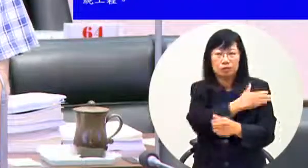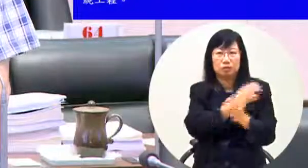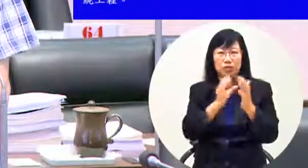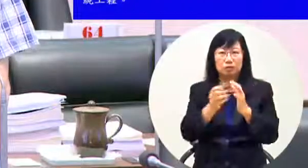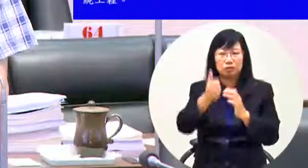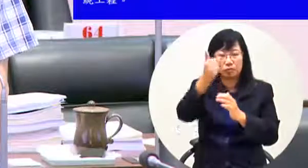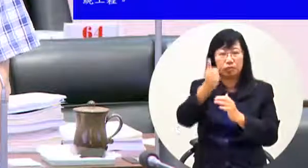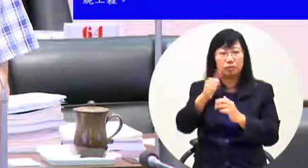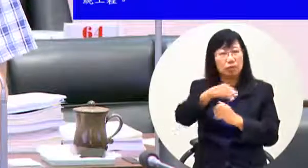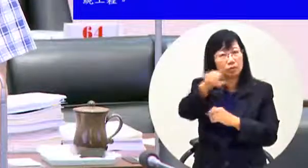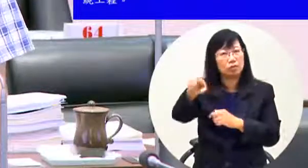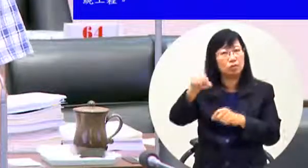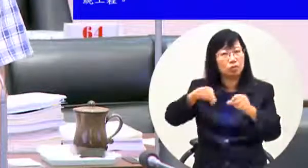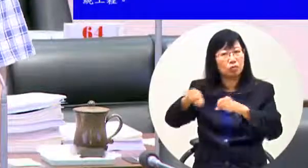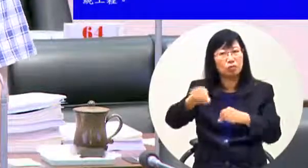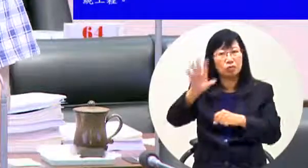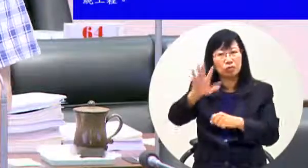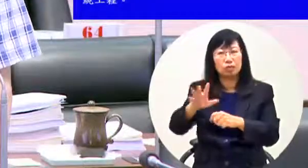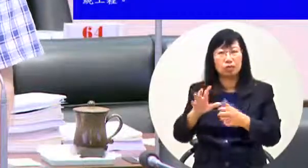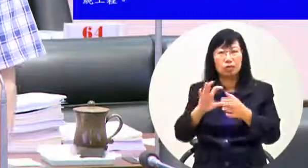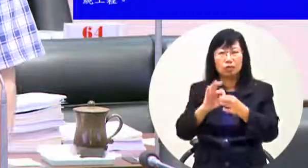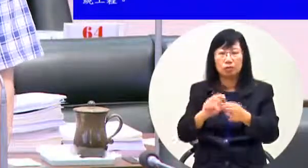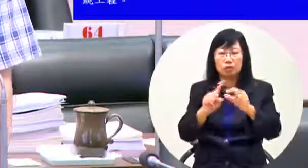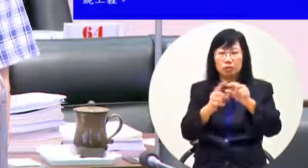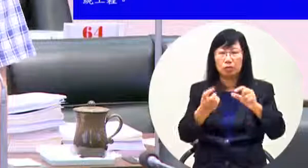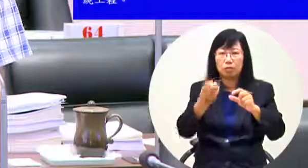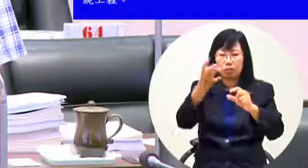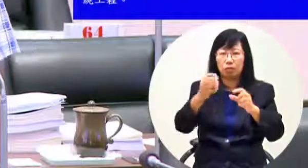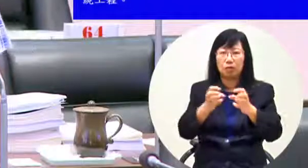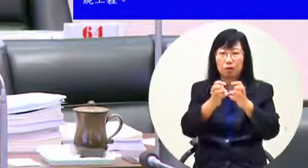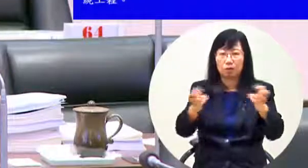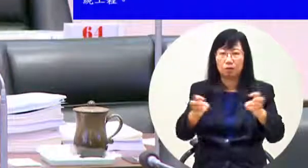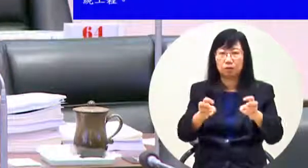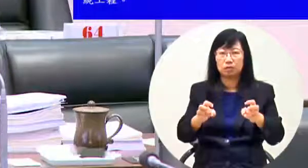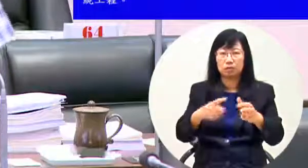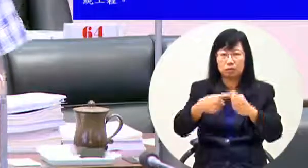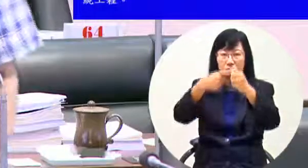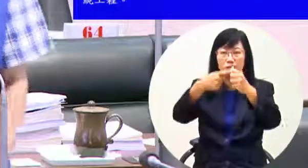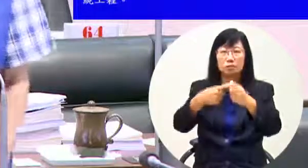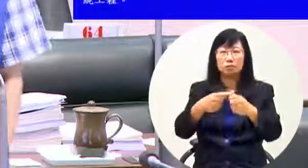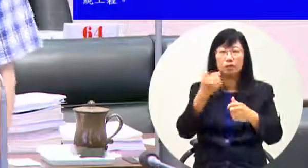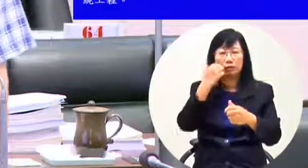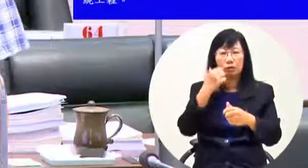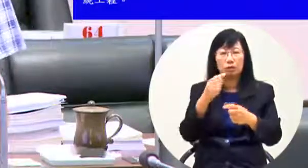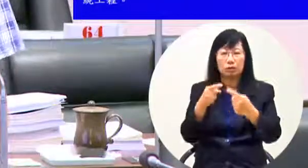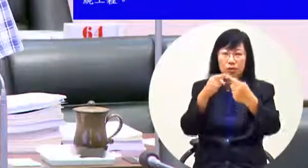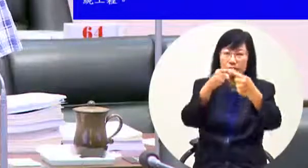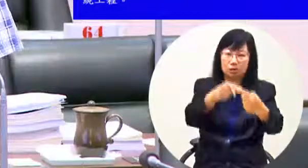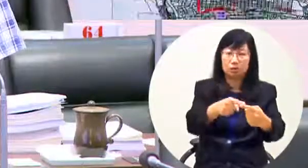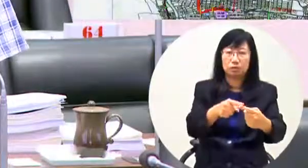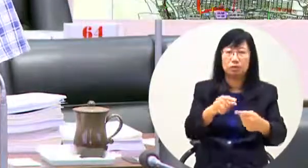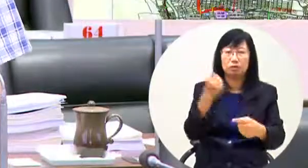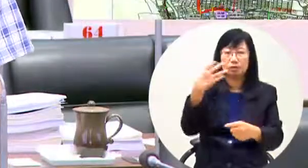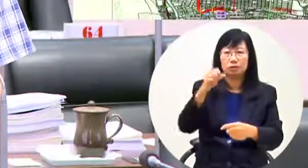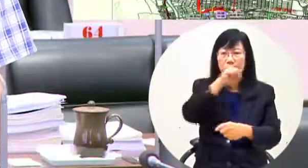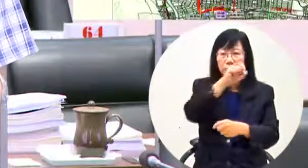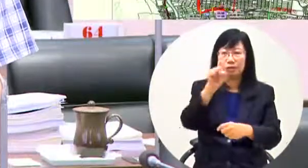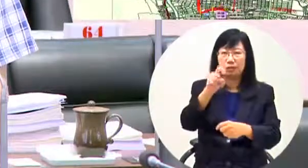华线是第一条的，这很好，衔接我们新台七线，啊，请市长答复一下， 请回